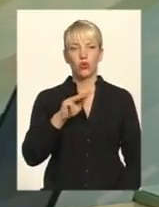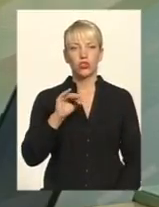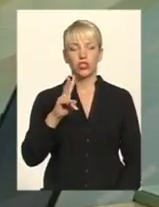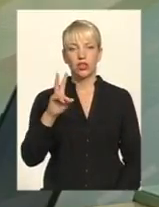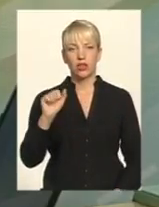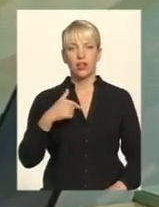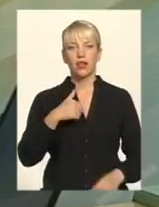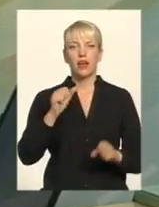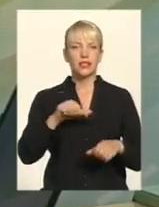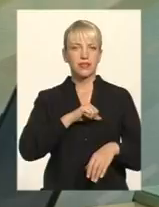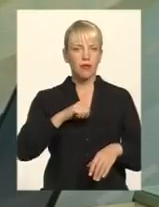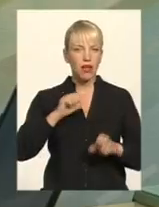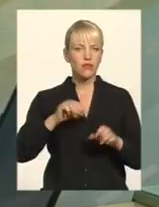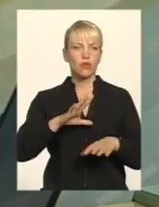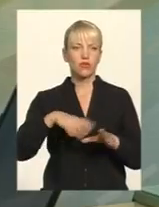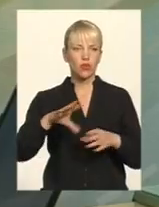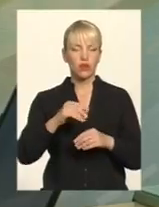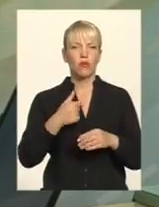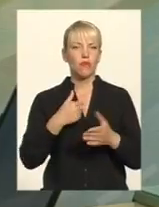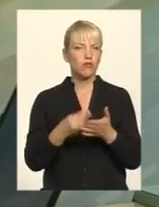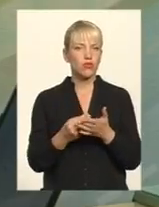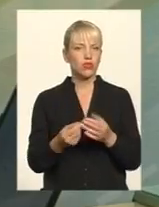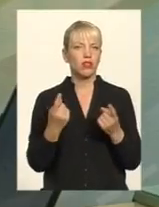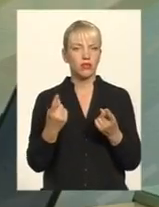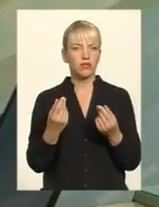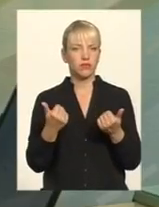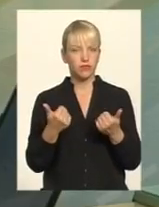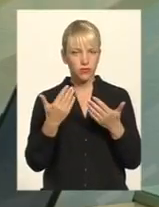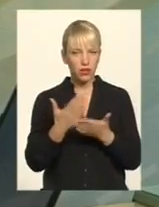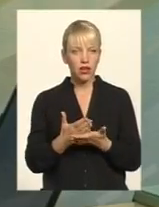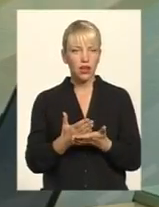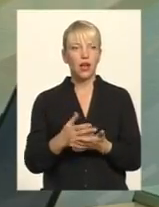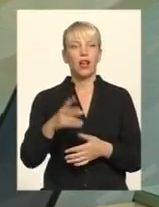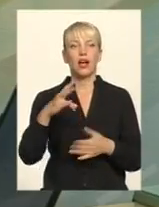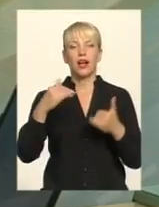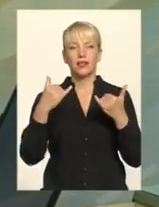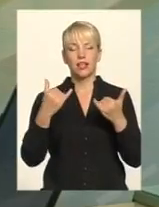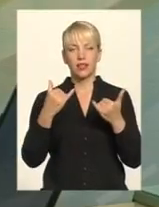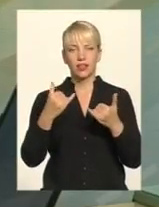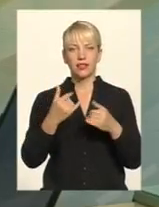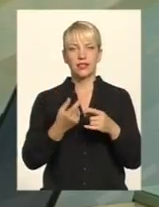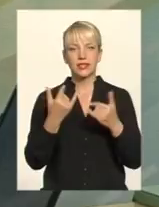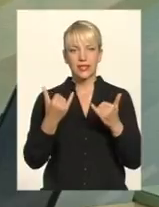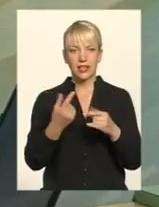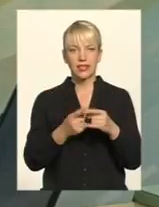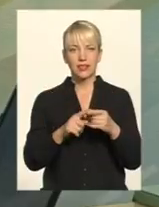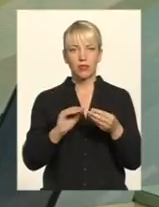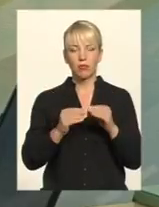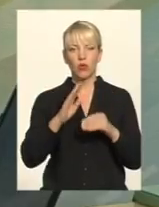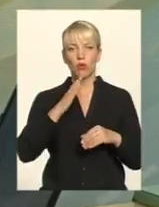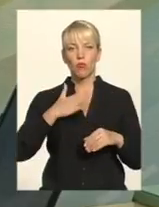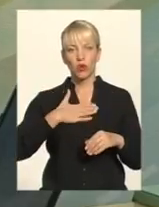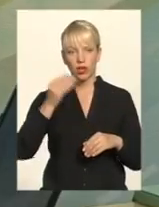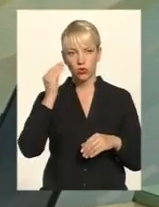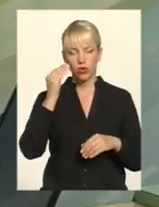можу сама обійтися, у мене там бюджет такий-то, такий-то. І навіть зараз ця проблема, але моя думка, що